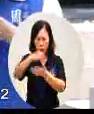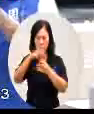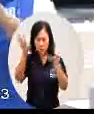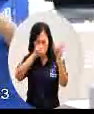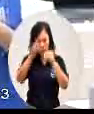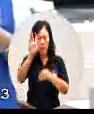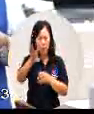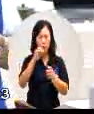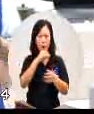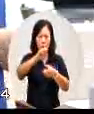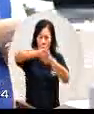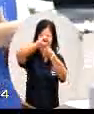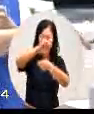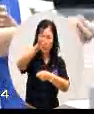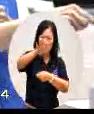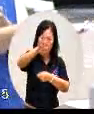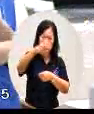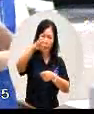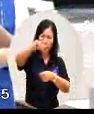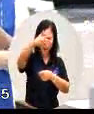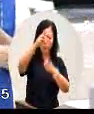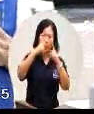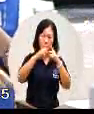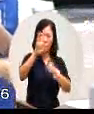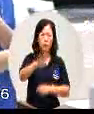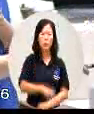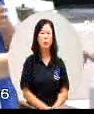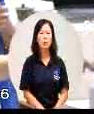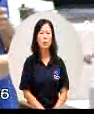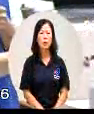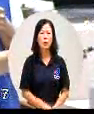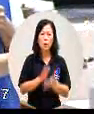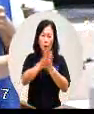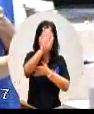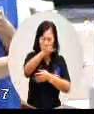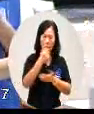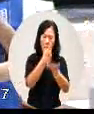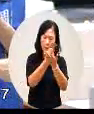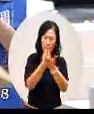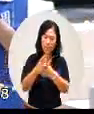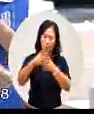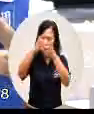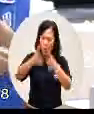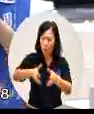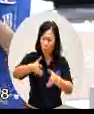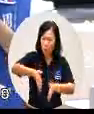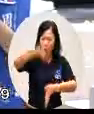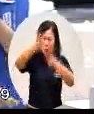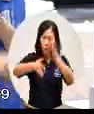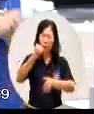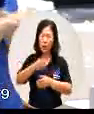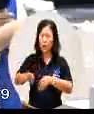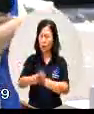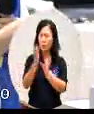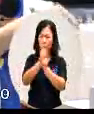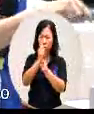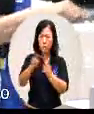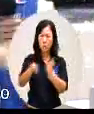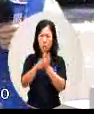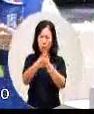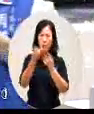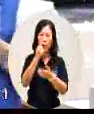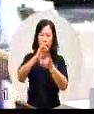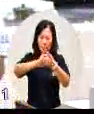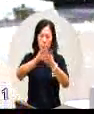已经4800人了。啊，你以后慢慢啊，你先要大楼一起啦吼，这人安怎一个无向济？你以后绝